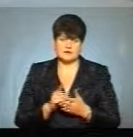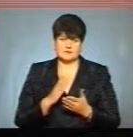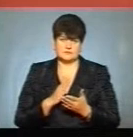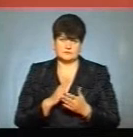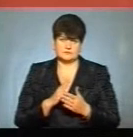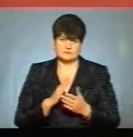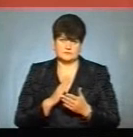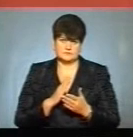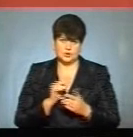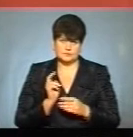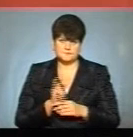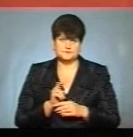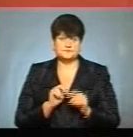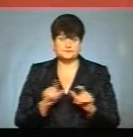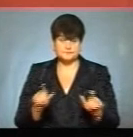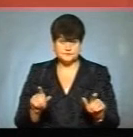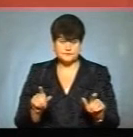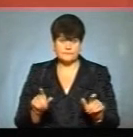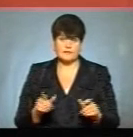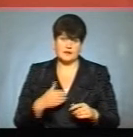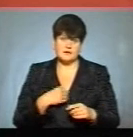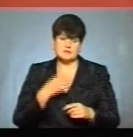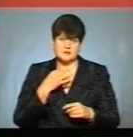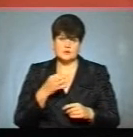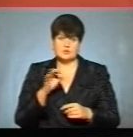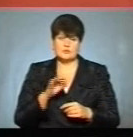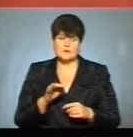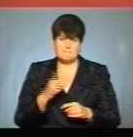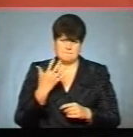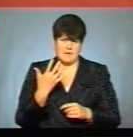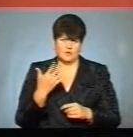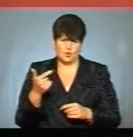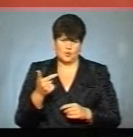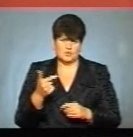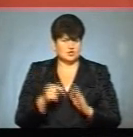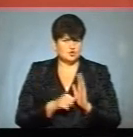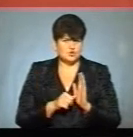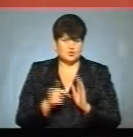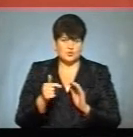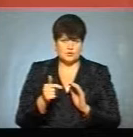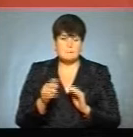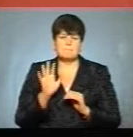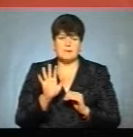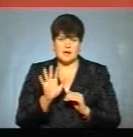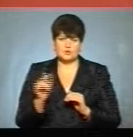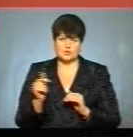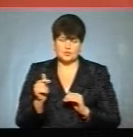дошкільною освітою. Оскільки ми згадали про дошкільну освіту, я анонсую 5 грудня, так буде, чи 6 грудня в Тернополі 5-го.